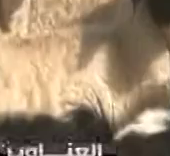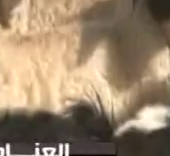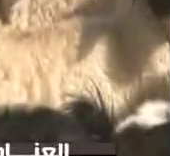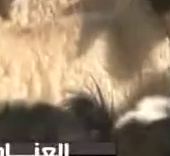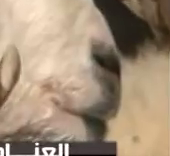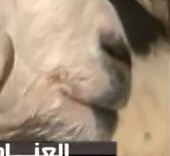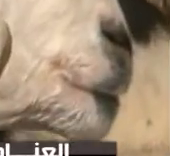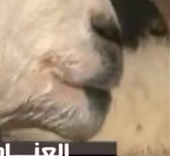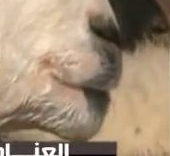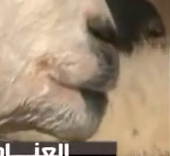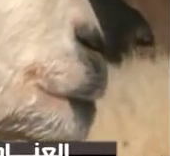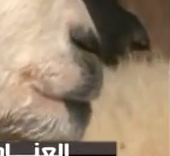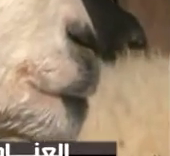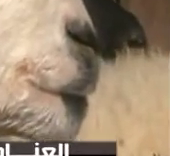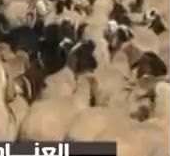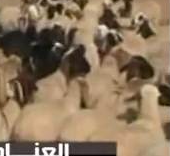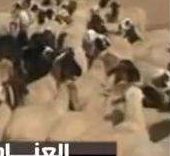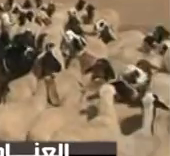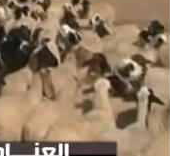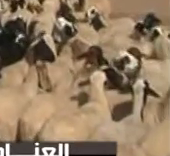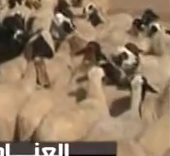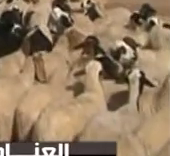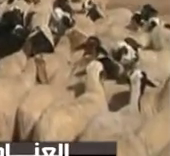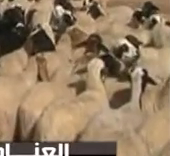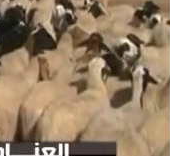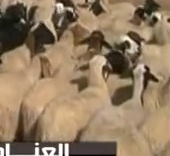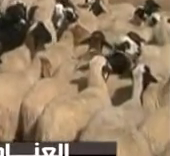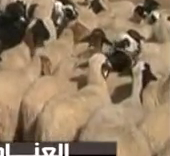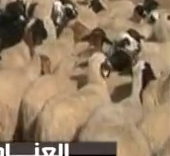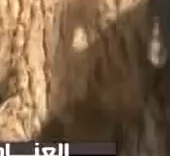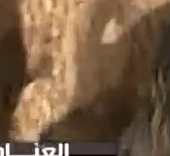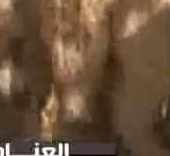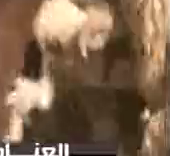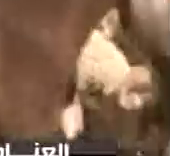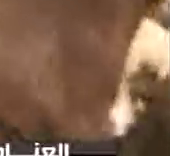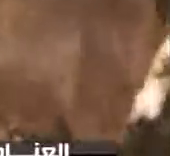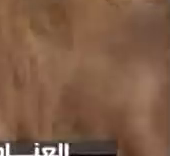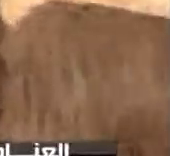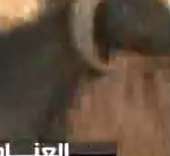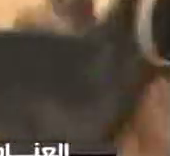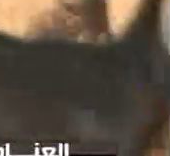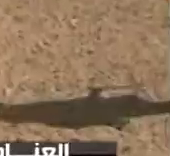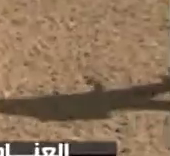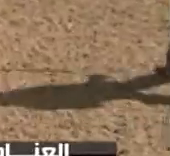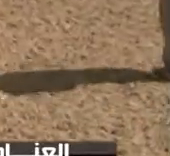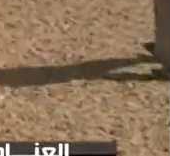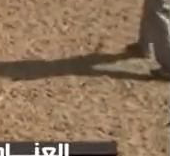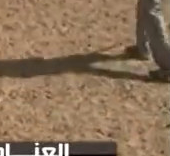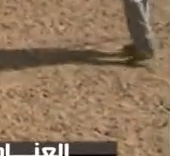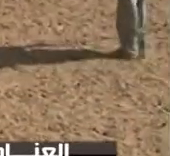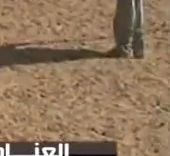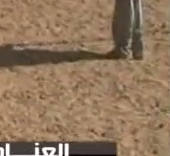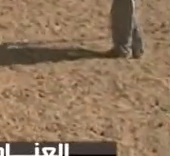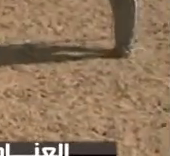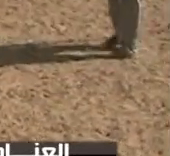بعد ما نشر حول إصابة قطيع الأغنام بداء الطاعون، وزير الفلاحة يؤكد وفرة في الإنتاج هذا العام وأنه لا خوف على صحة الإنسان من